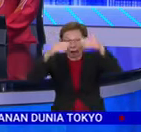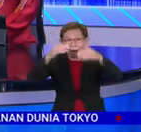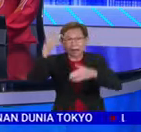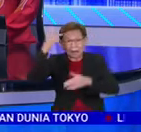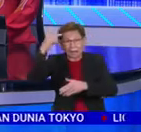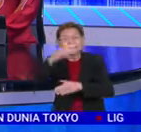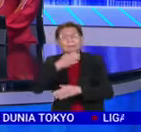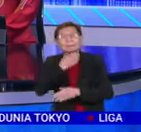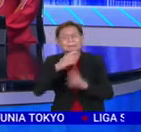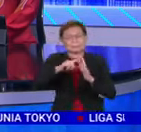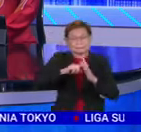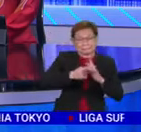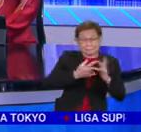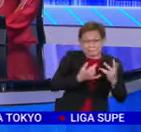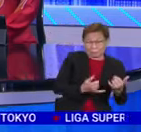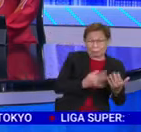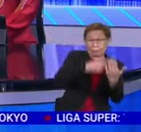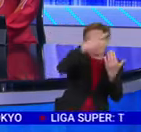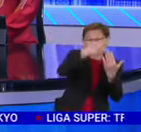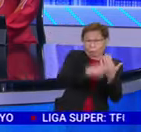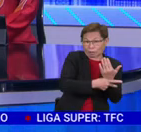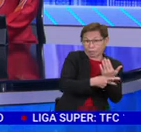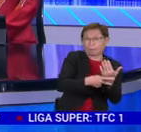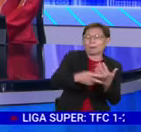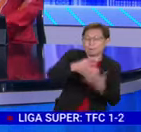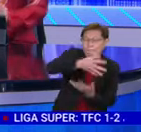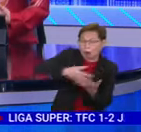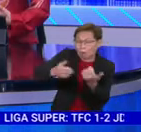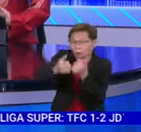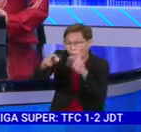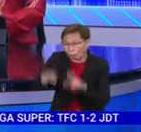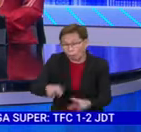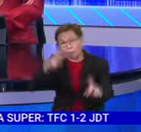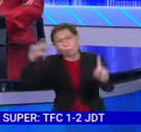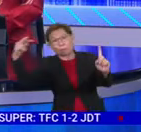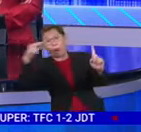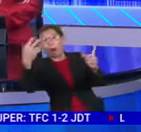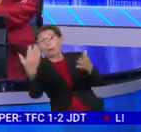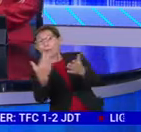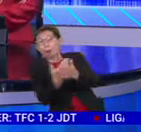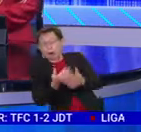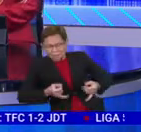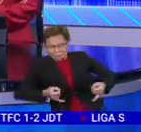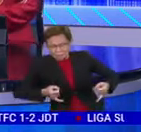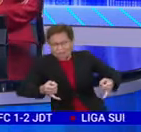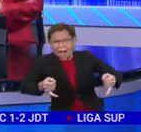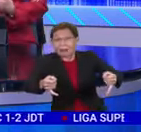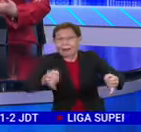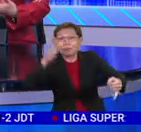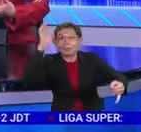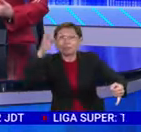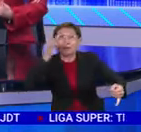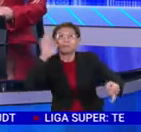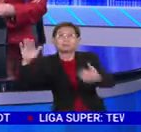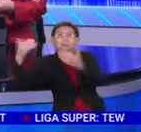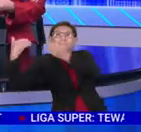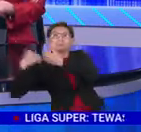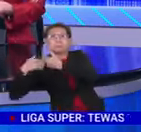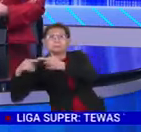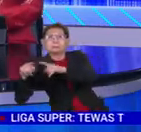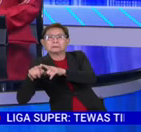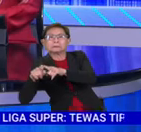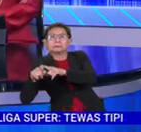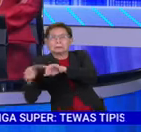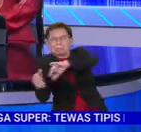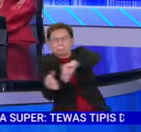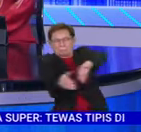Perak bermula hari ini. Program Turun Padang itu memberi perspektif baru kepada jalan persekutuan yang peranannya seakan